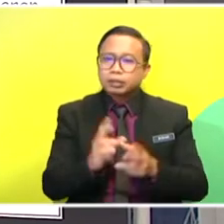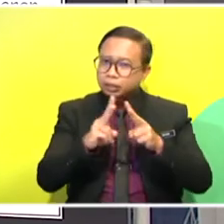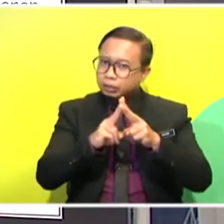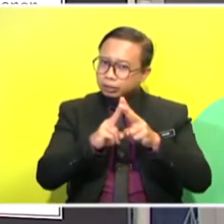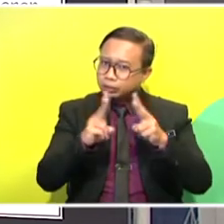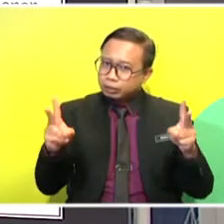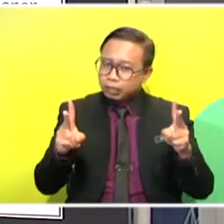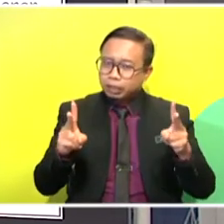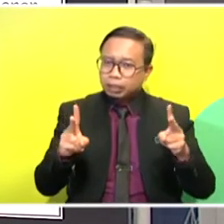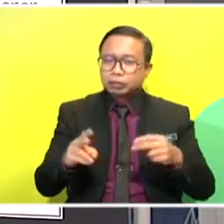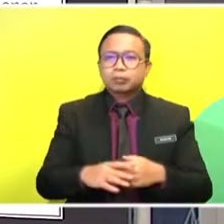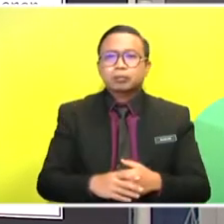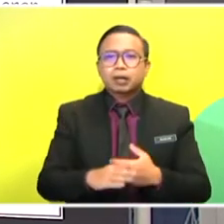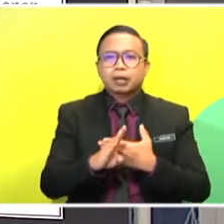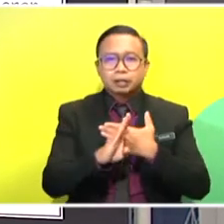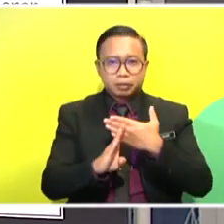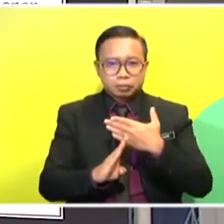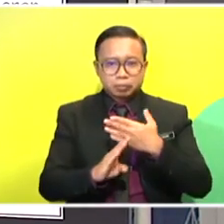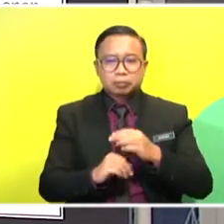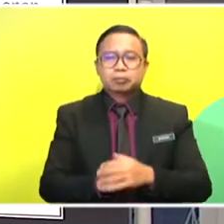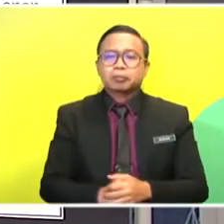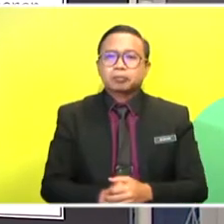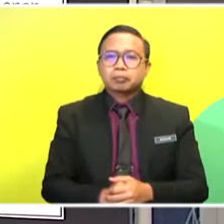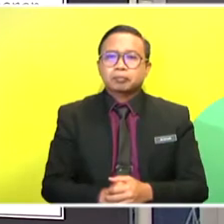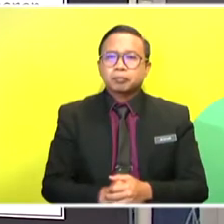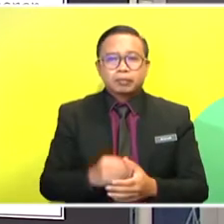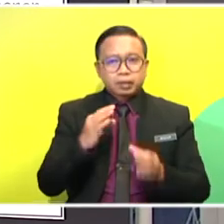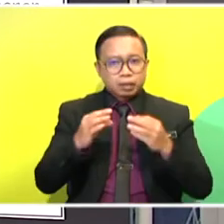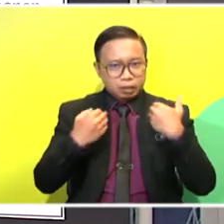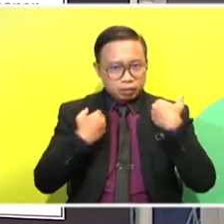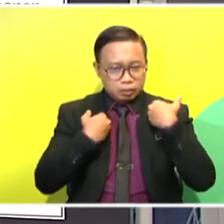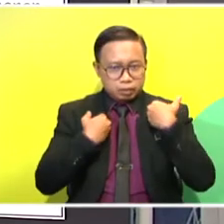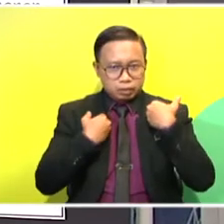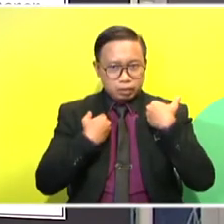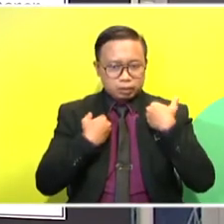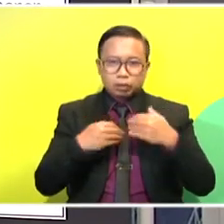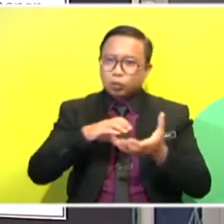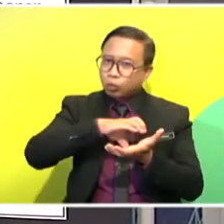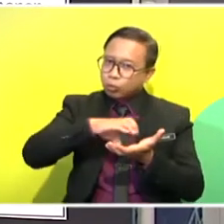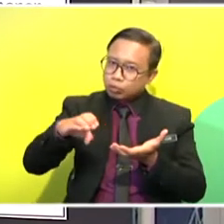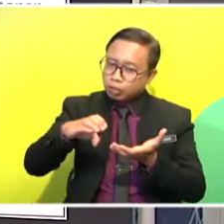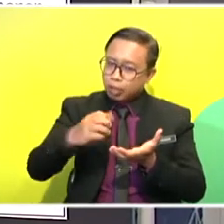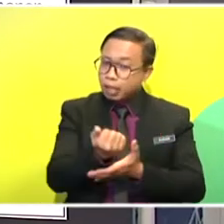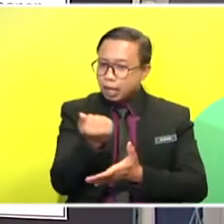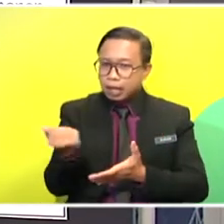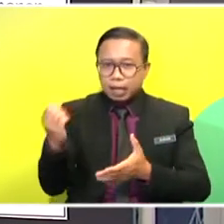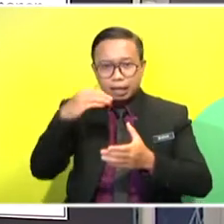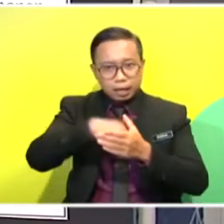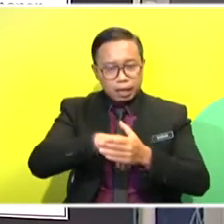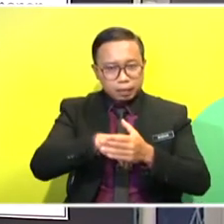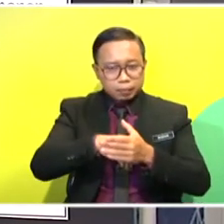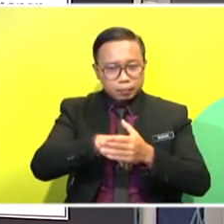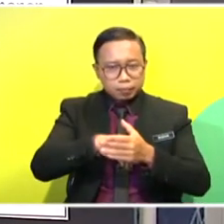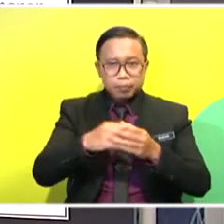bahaya. Betul. Mungkin boleh berlaku renjatan elektrik. Betul. Atau kerusakan kepada perkakasan di dalam makmal komputer. Jadi murid-murid